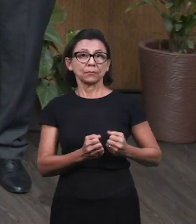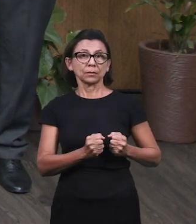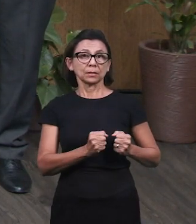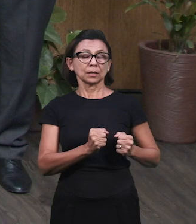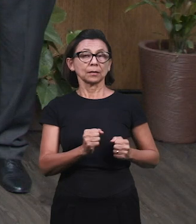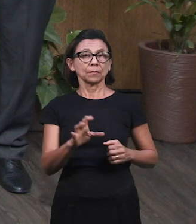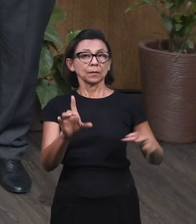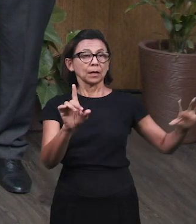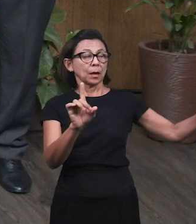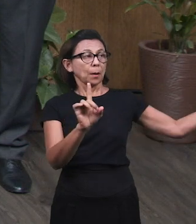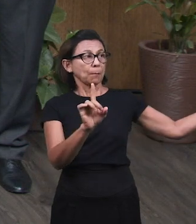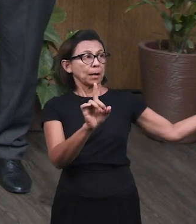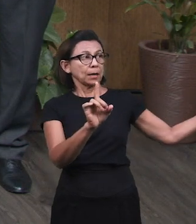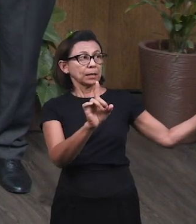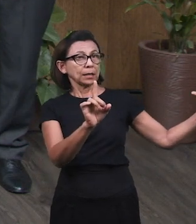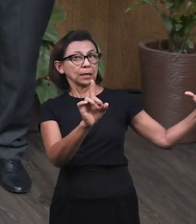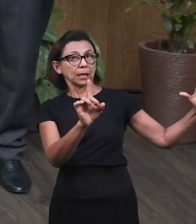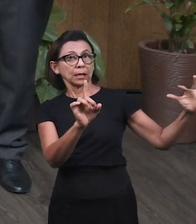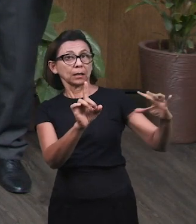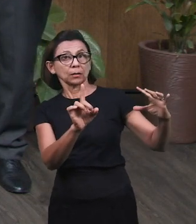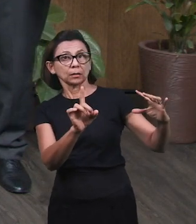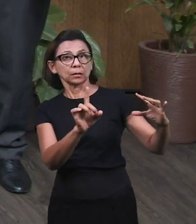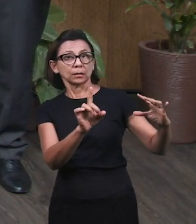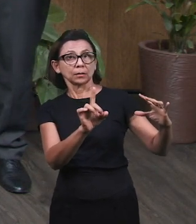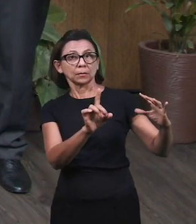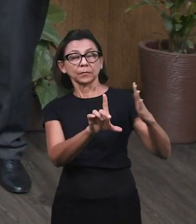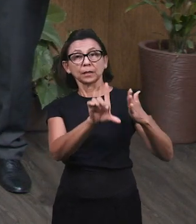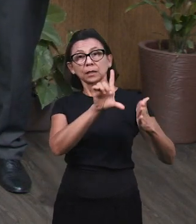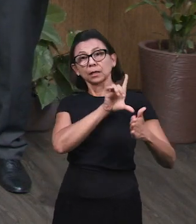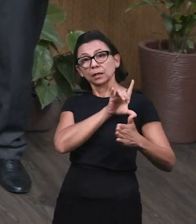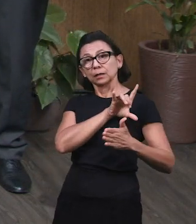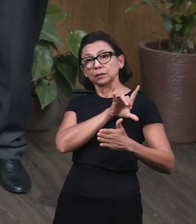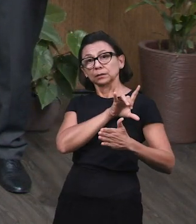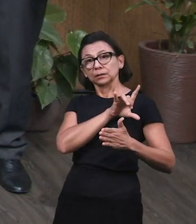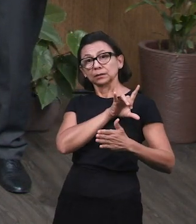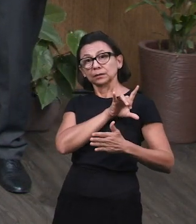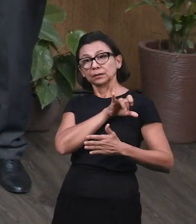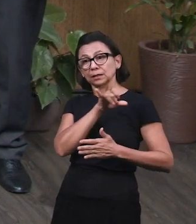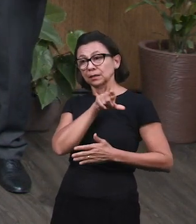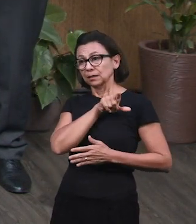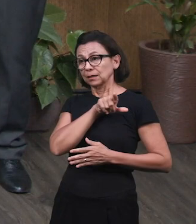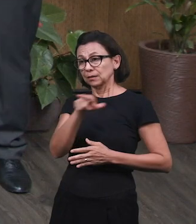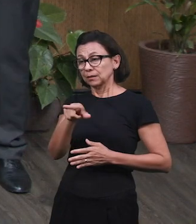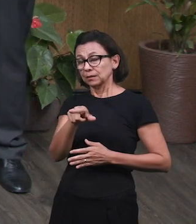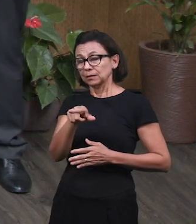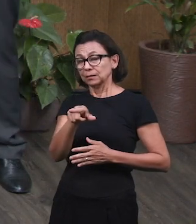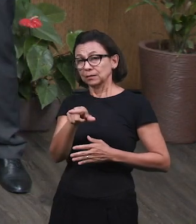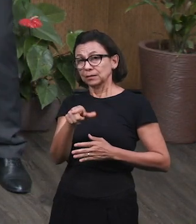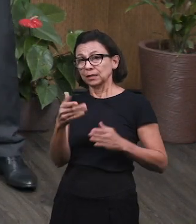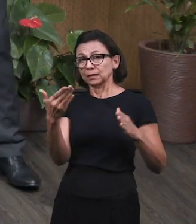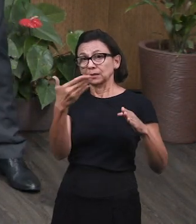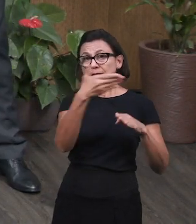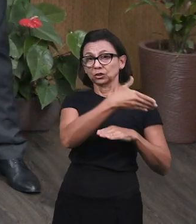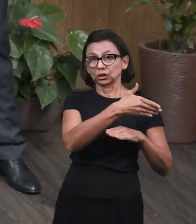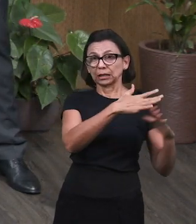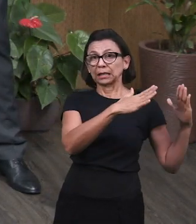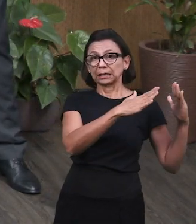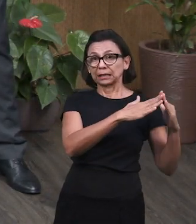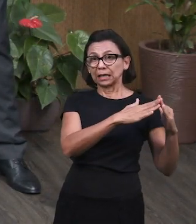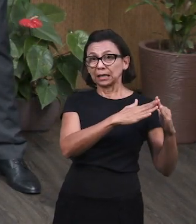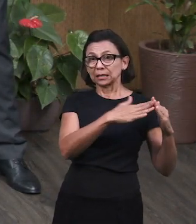et l'ont annoncé avant qu'il arrive chez lui, ton fils est vivant. Et quand il est arrivé chez lui, il a posé la